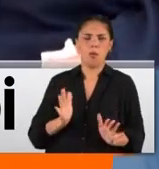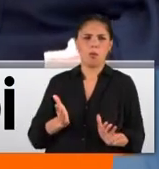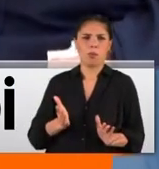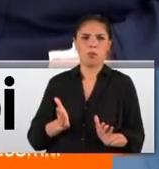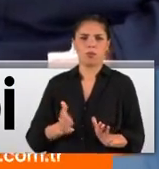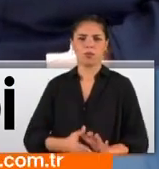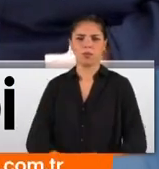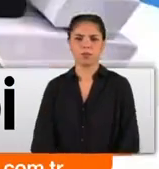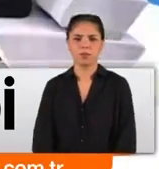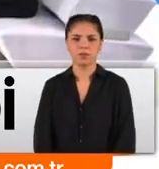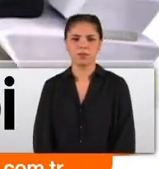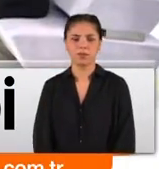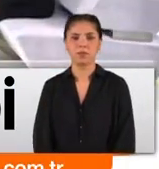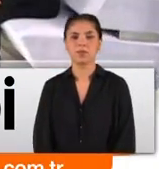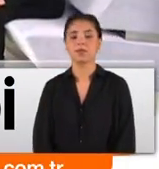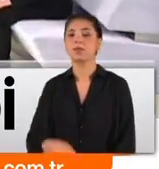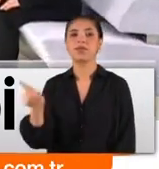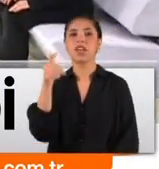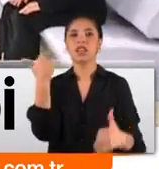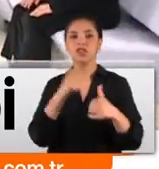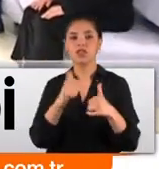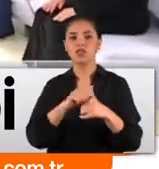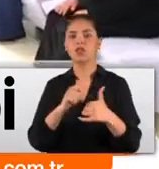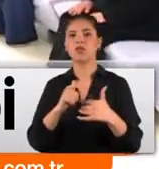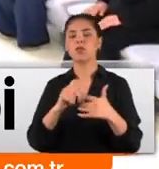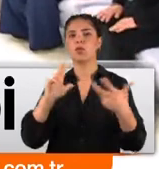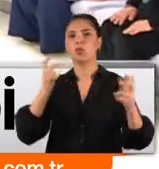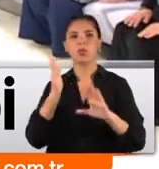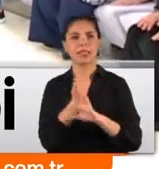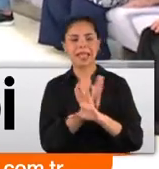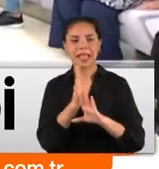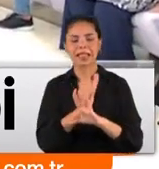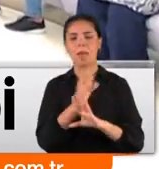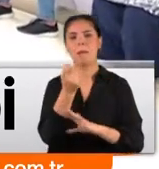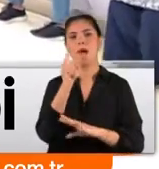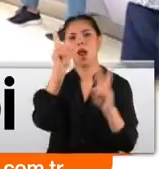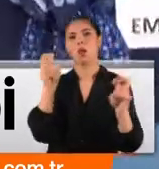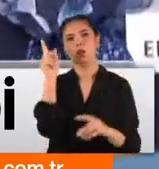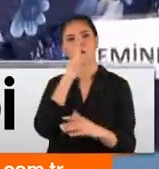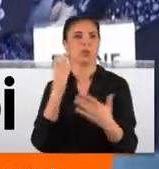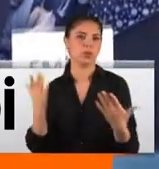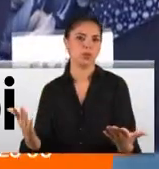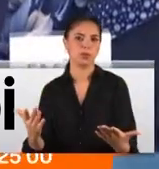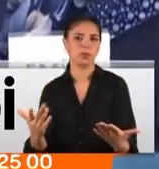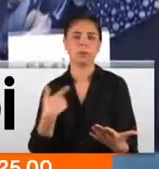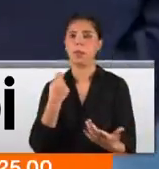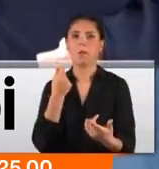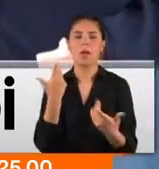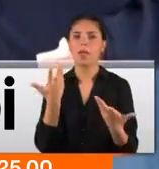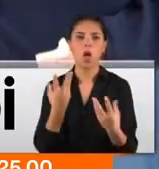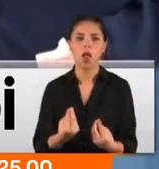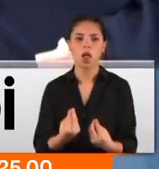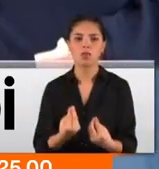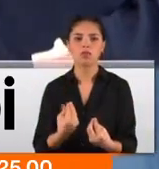ben sana ömrümü verdim ya. Ya ne yapayım? Erçetin çiftinin arasını bu denli açan iddiaya göre para meselesiydi. Benim param ne olacak benim param?